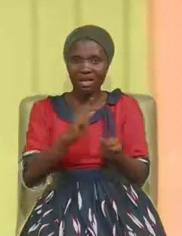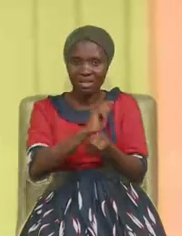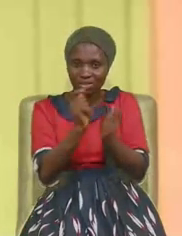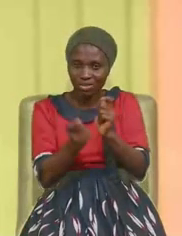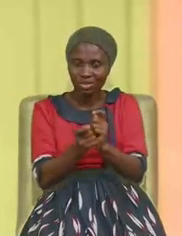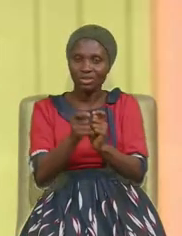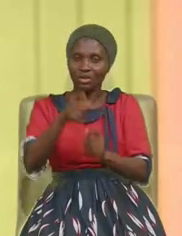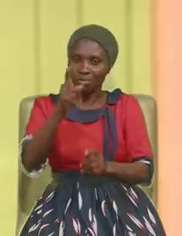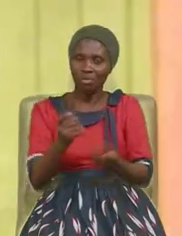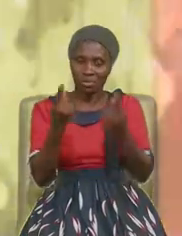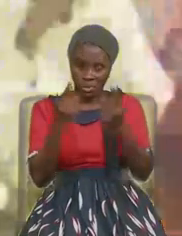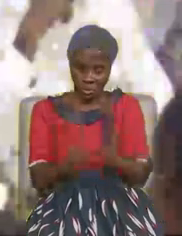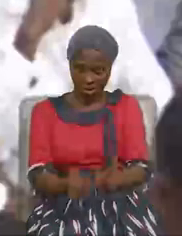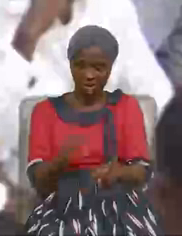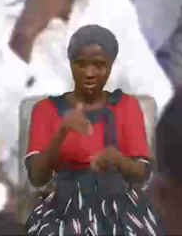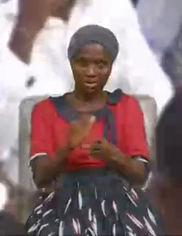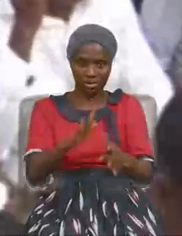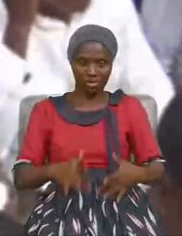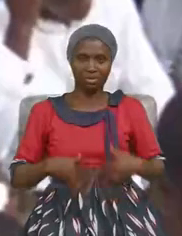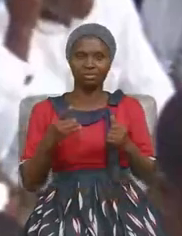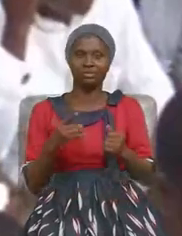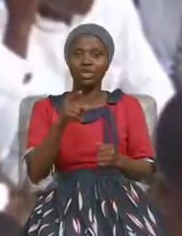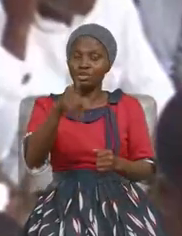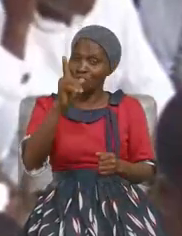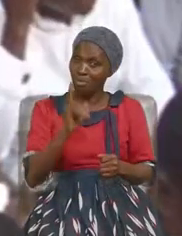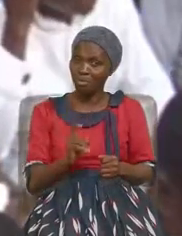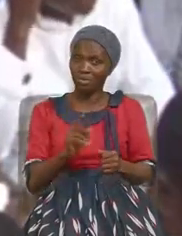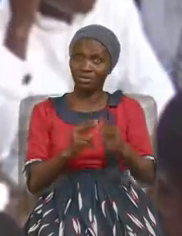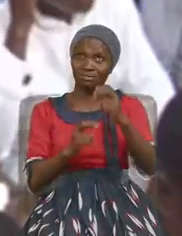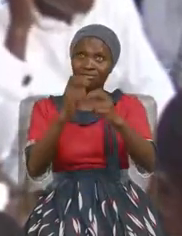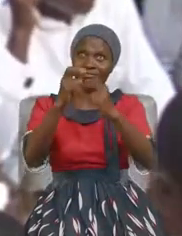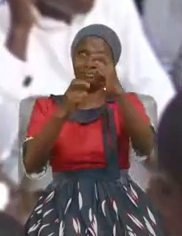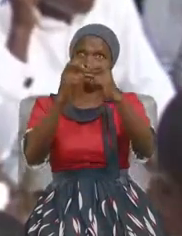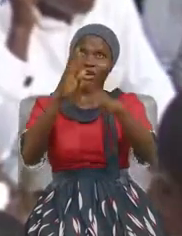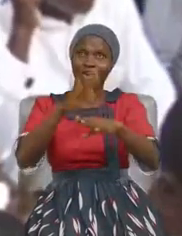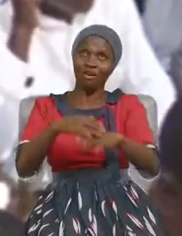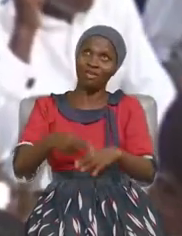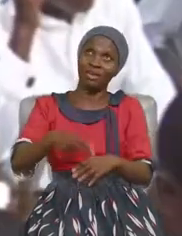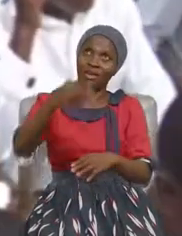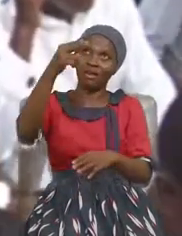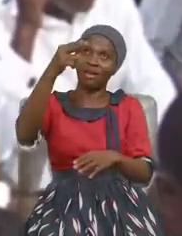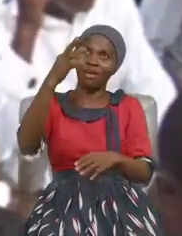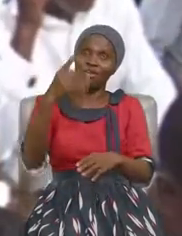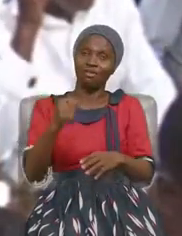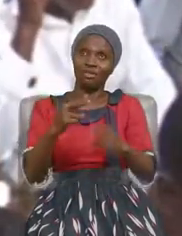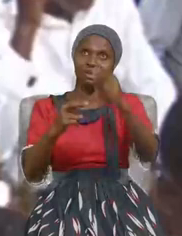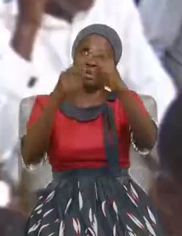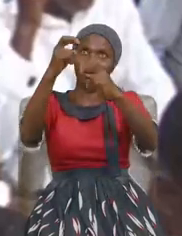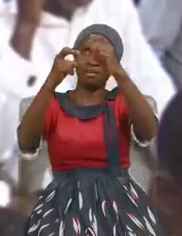lieu. Tu dois aller plus haut sur l'échelle de la